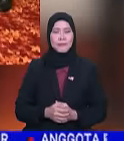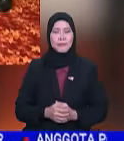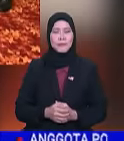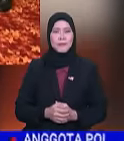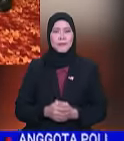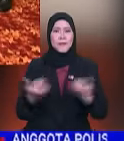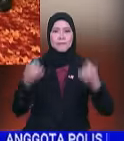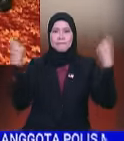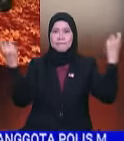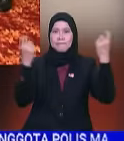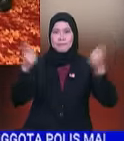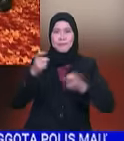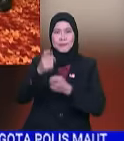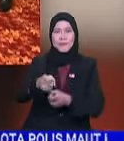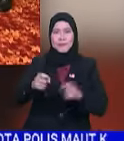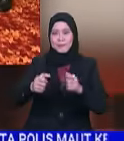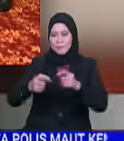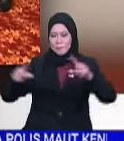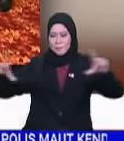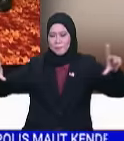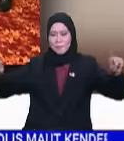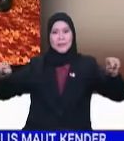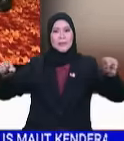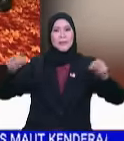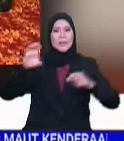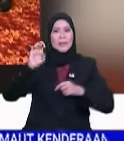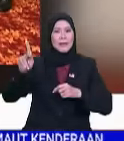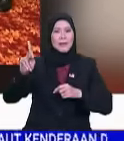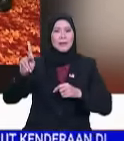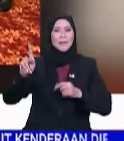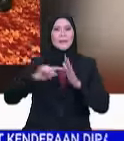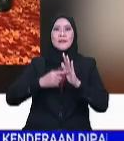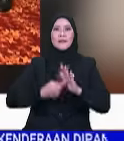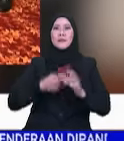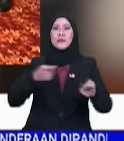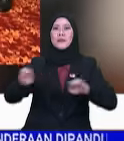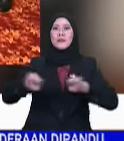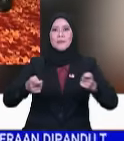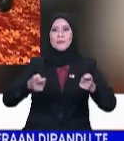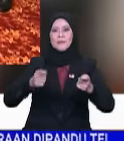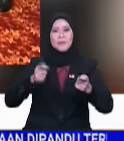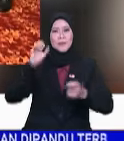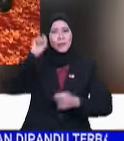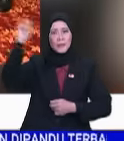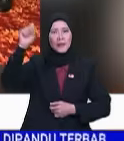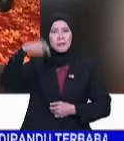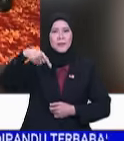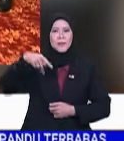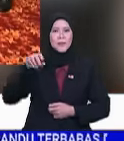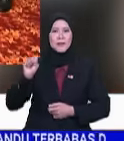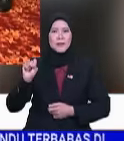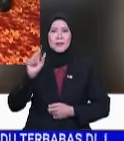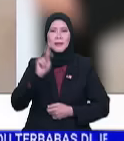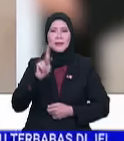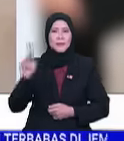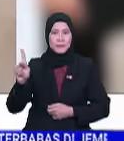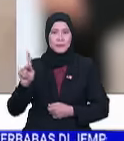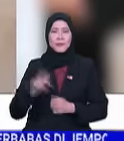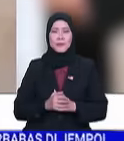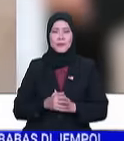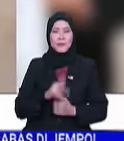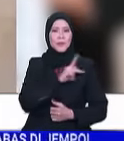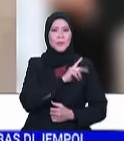Majlis penyerahan replika cek dividen LPPS ini berlangsung di Pusat Pentadbiran Negeri Sabah PPNS Kota Kinabalu. Ketua